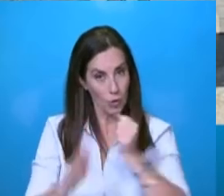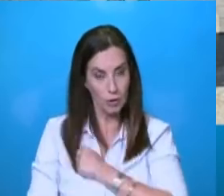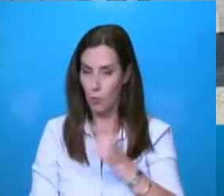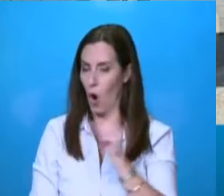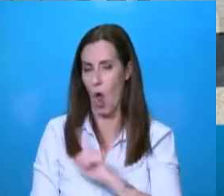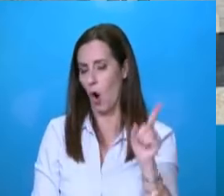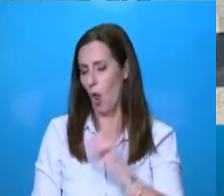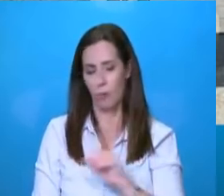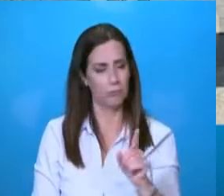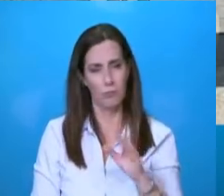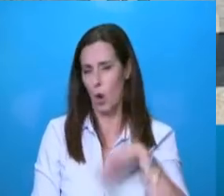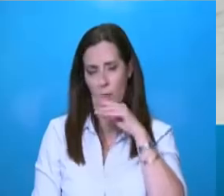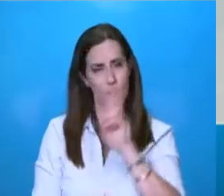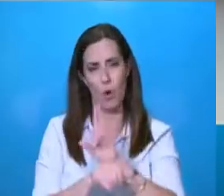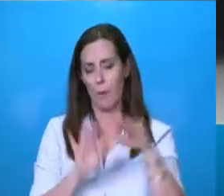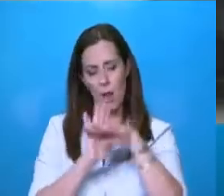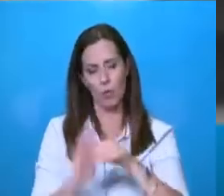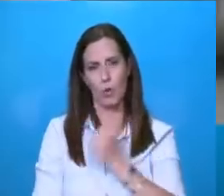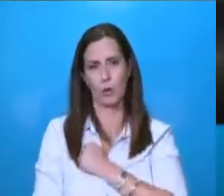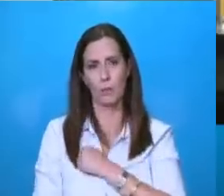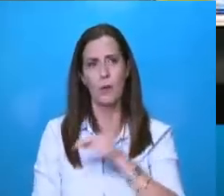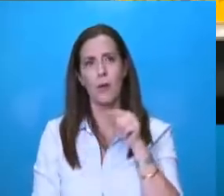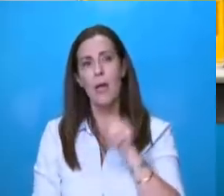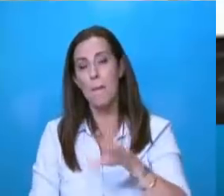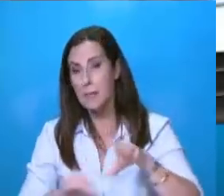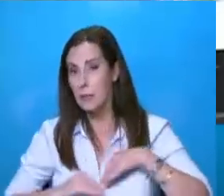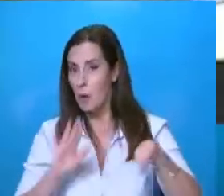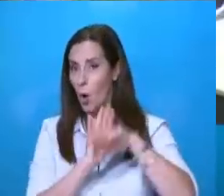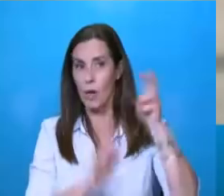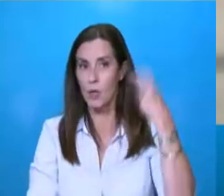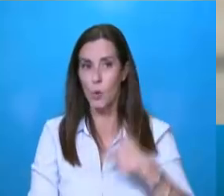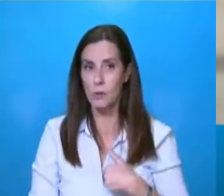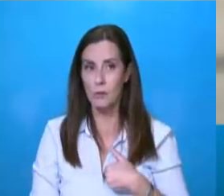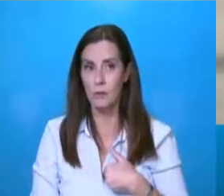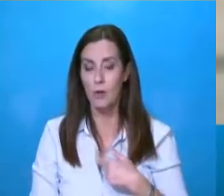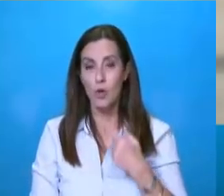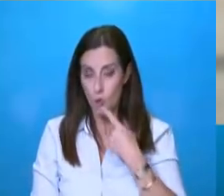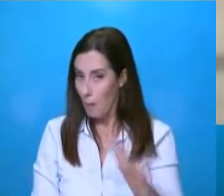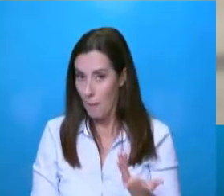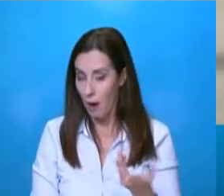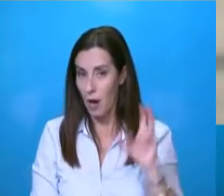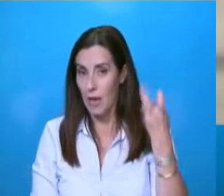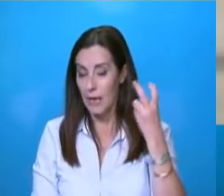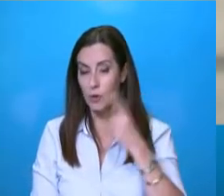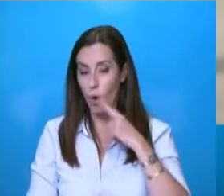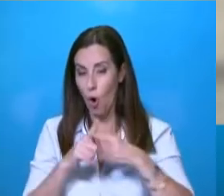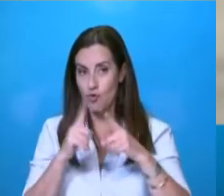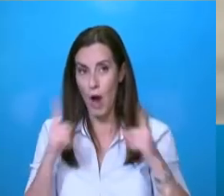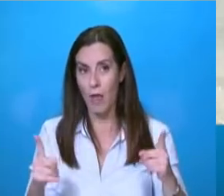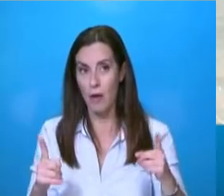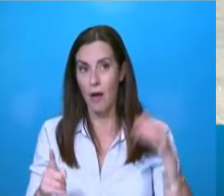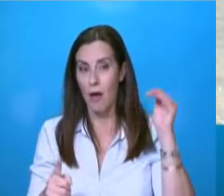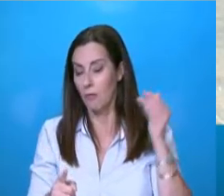הדתיים שלכם? לא, הם לא מספיק שומרים על העקרונות. הם מסכימים לחוק הגיוס, אומר לגייס אלפי בחורי ישיבות כל